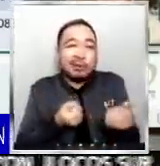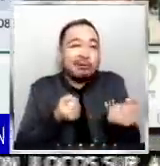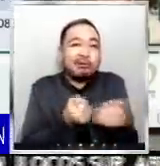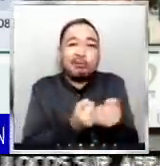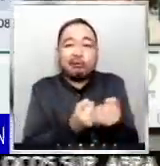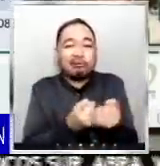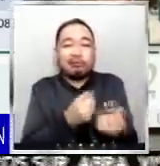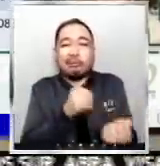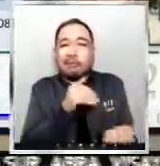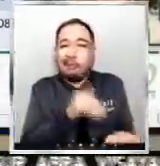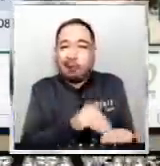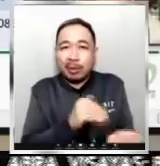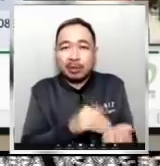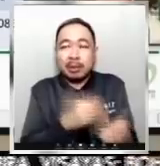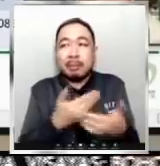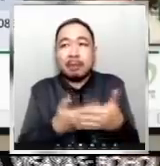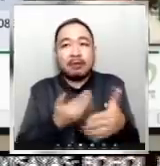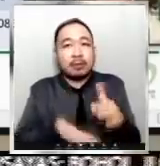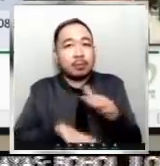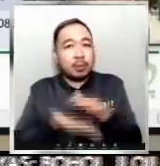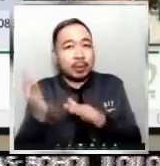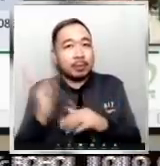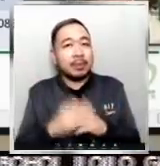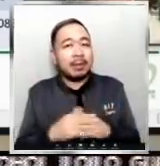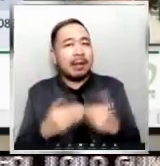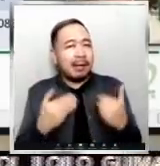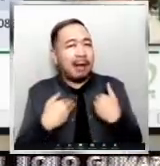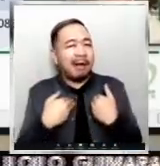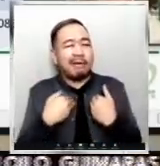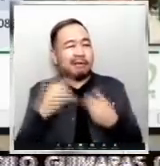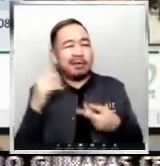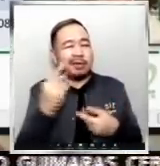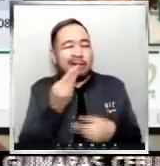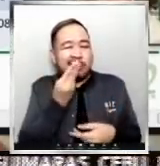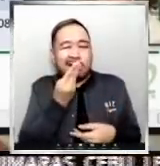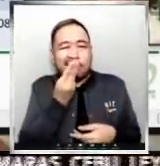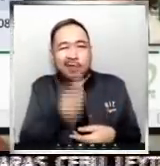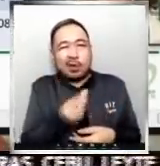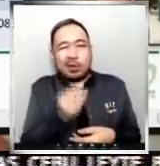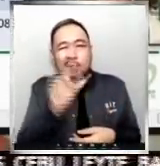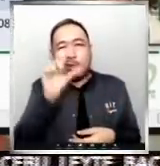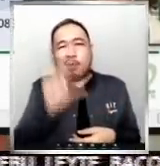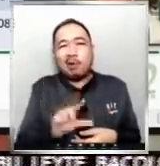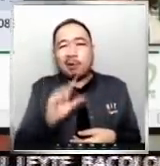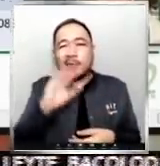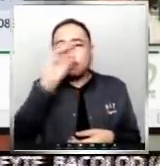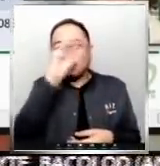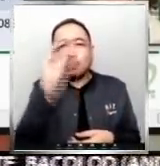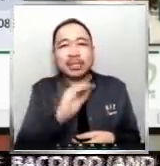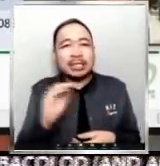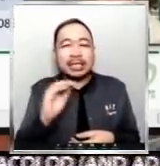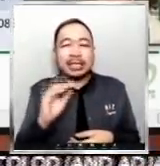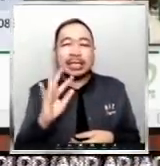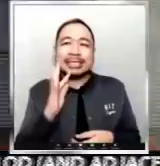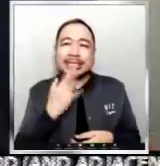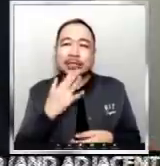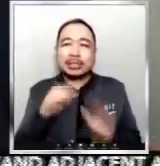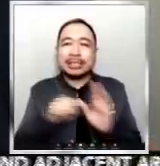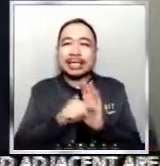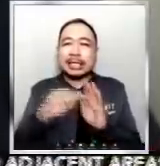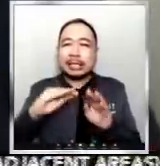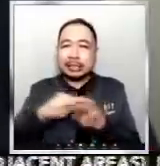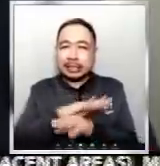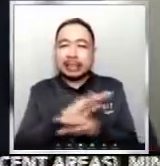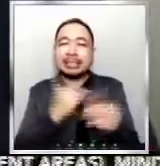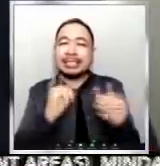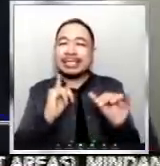Bago naka-uwi. So meron tayong maliit na percentage ng mga serious adverse events. But again, still very, very low.